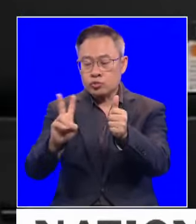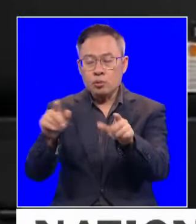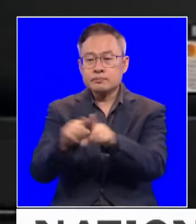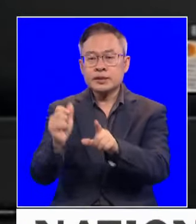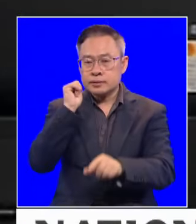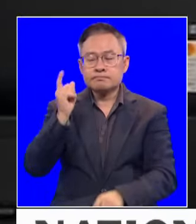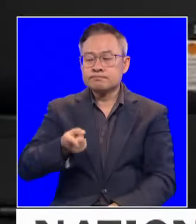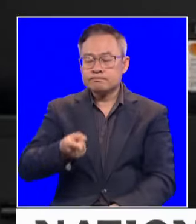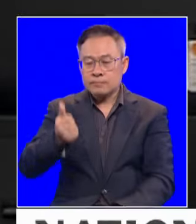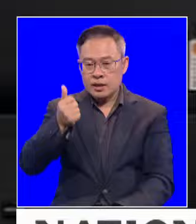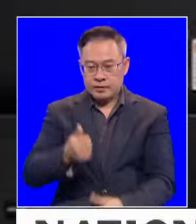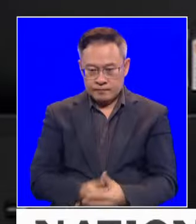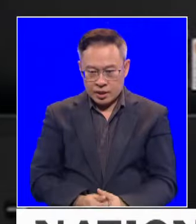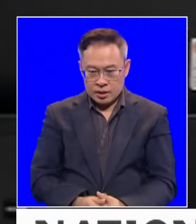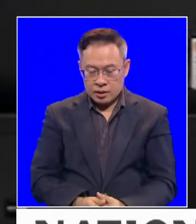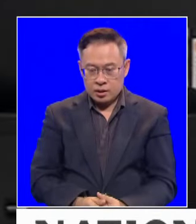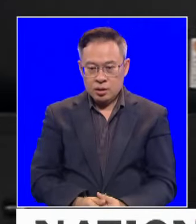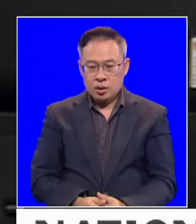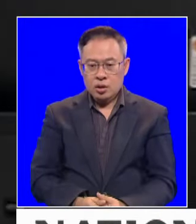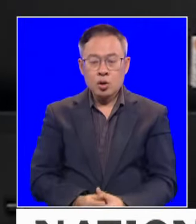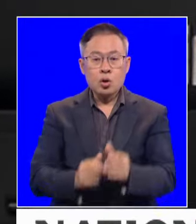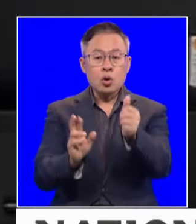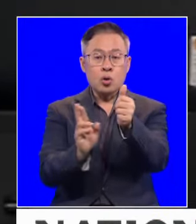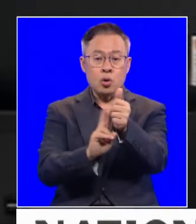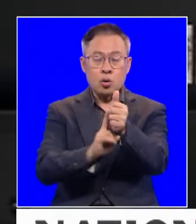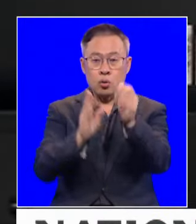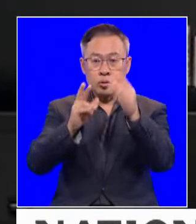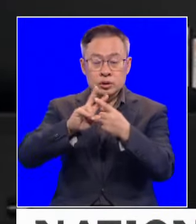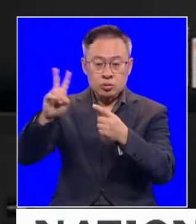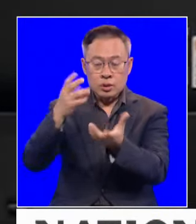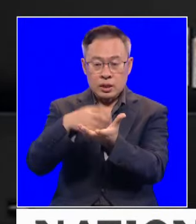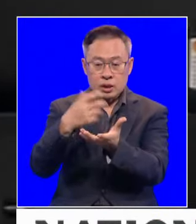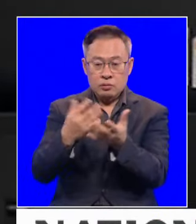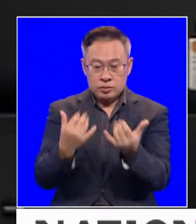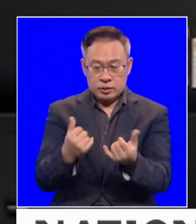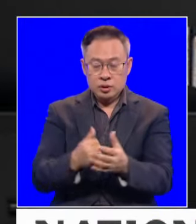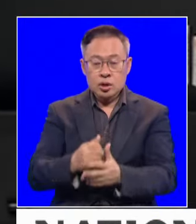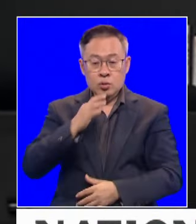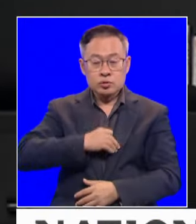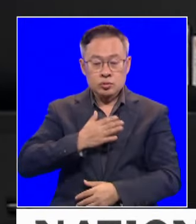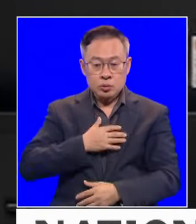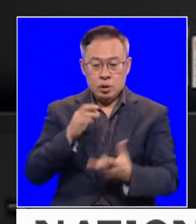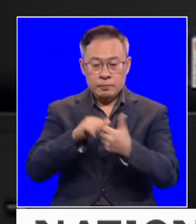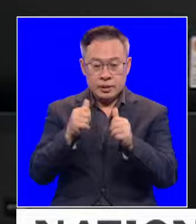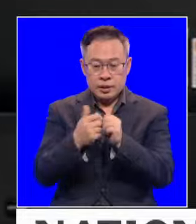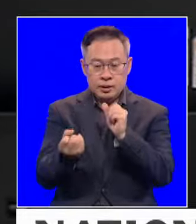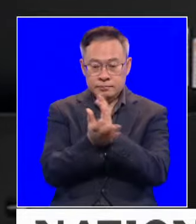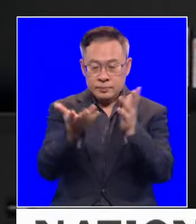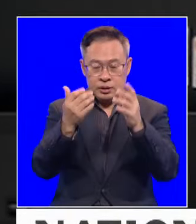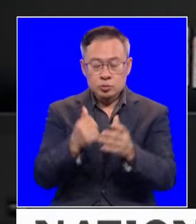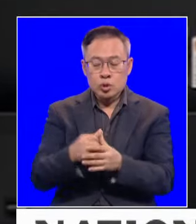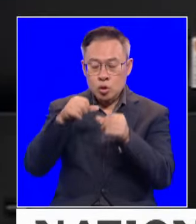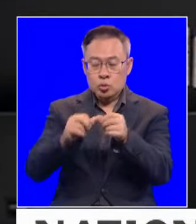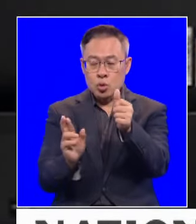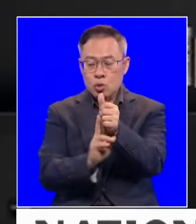านนะคะรองประธานสภาผู้แทนราษฎรคนที่2ก็ได้ออกมายืนยันก่อนหน้านี้ค่ะว่าส่วนตัวพอใจไม่ได้ติดใจและไม่คิดว่าจะต้อง